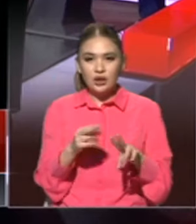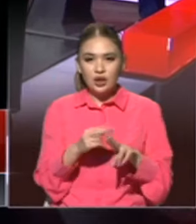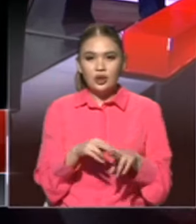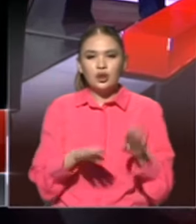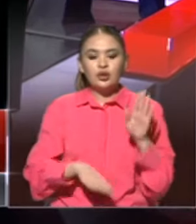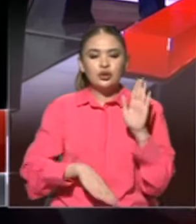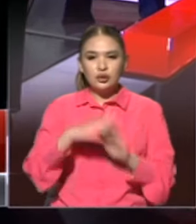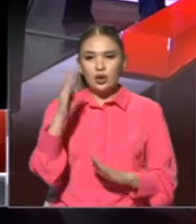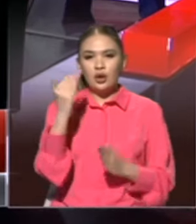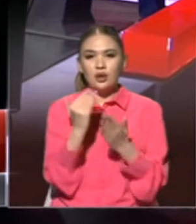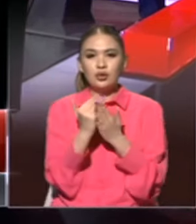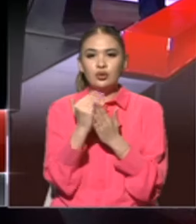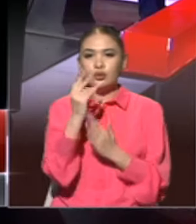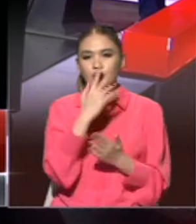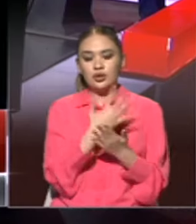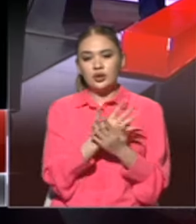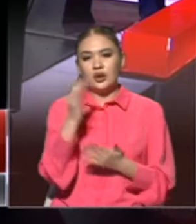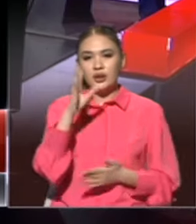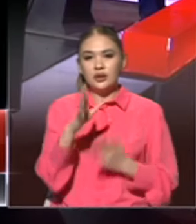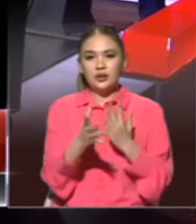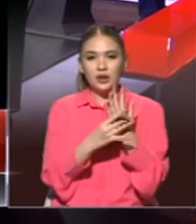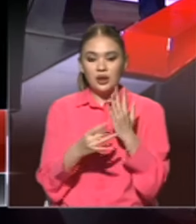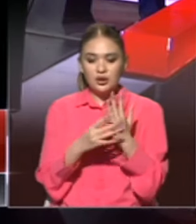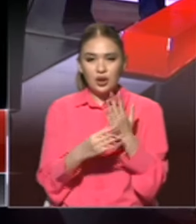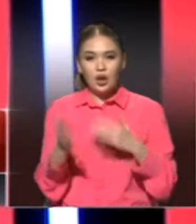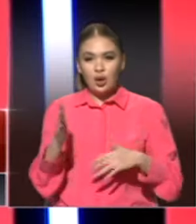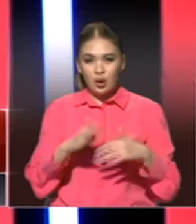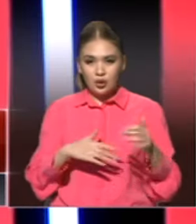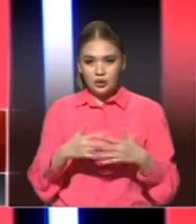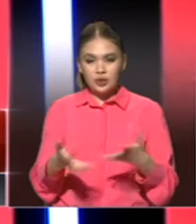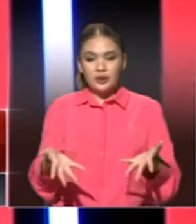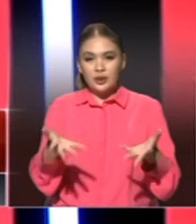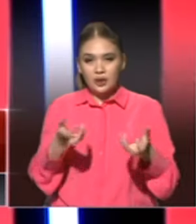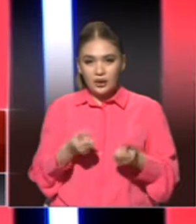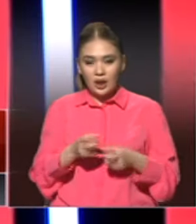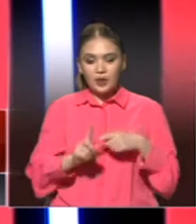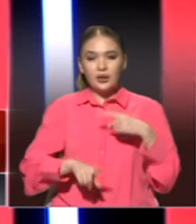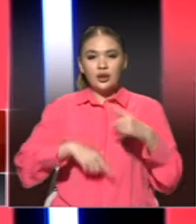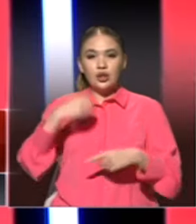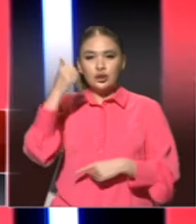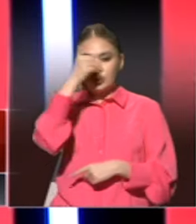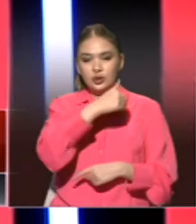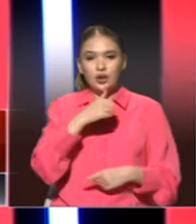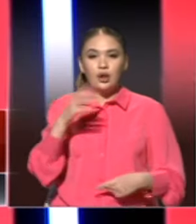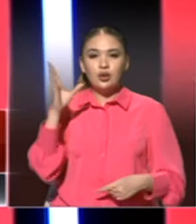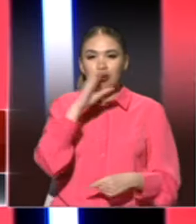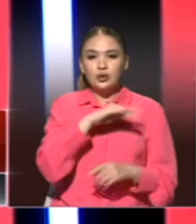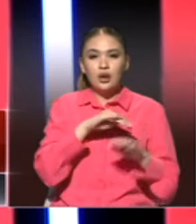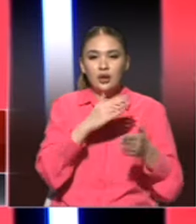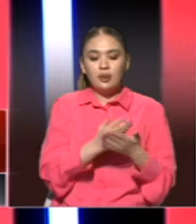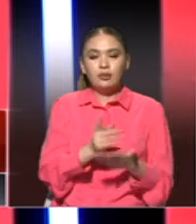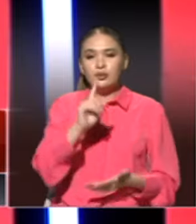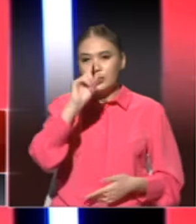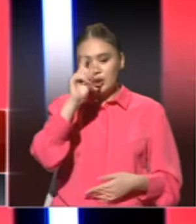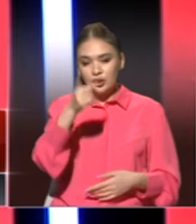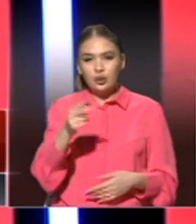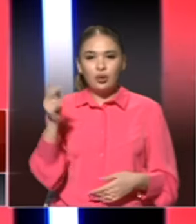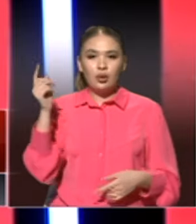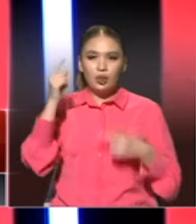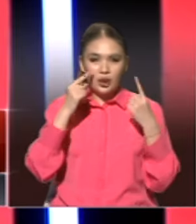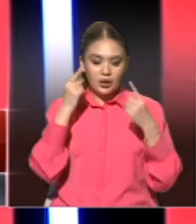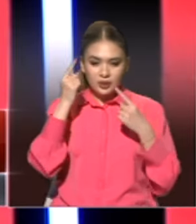жоғары деңгейдегі тест нәтижесі қолында. Одан кейін сол келесі жылда түсуге мүмкіндік берсе, өйткені бір жыл ойланады, толғанады, гип